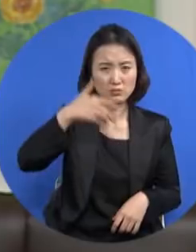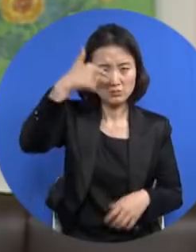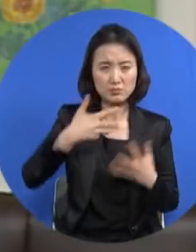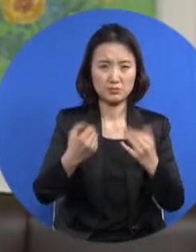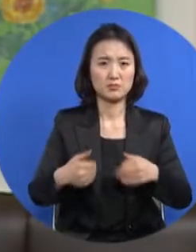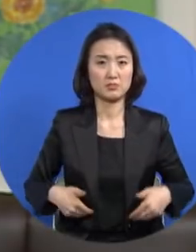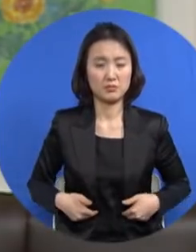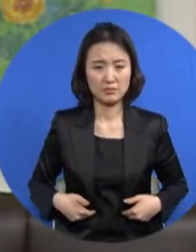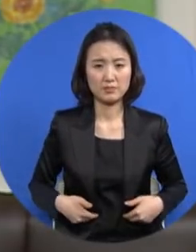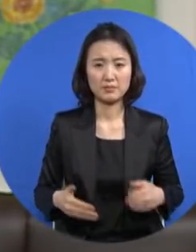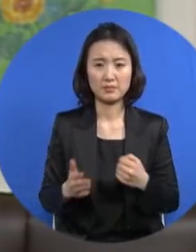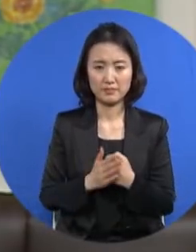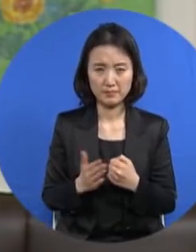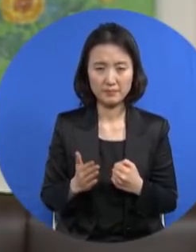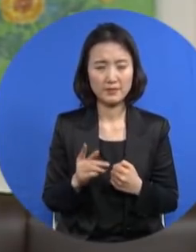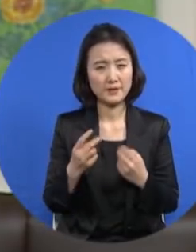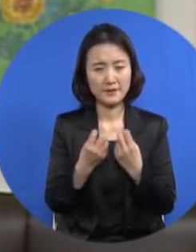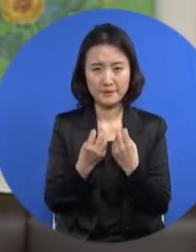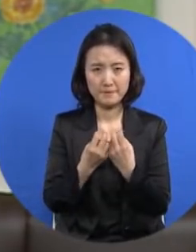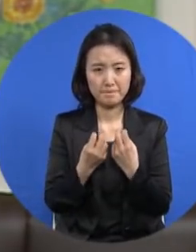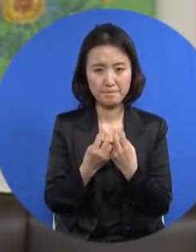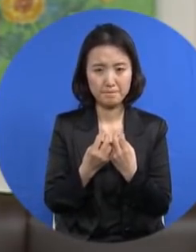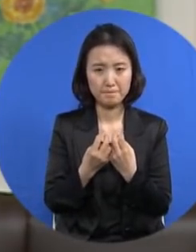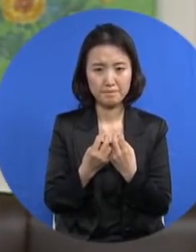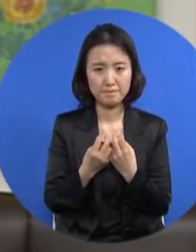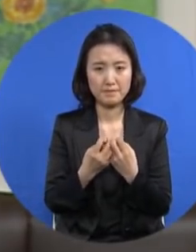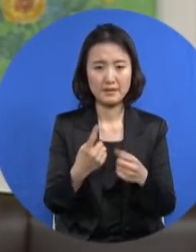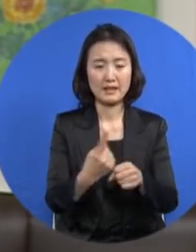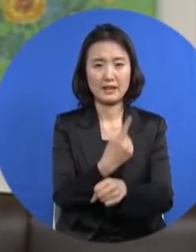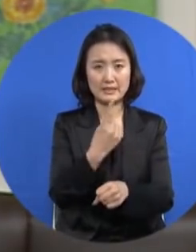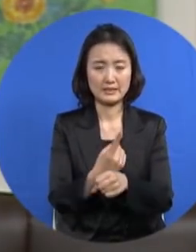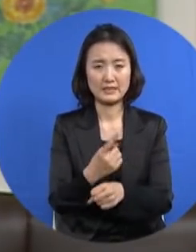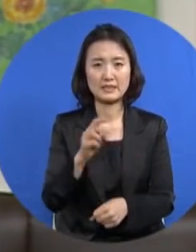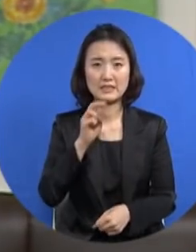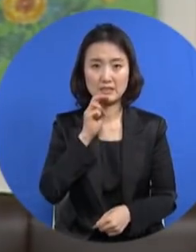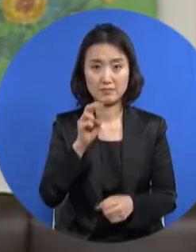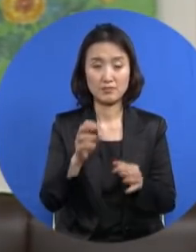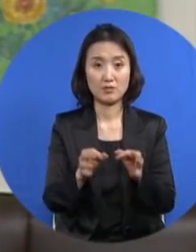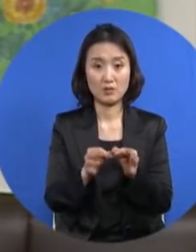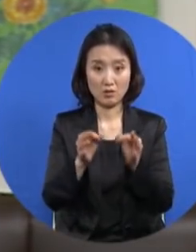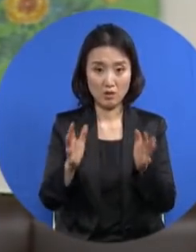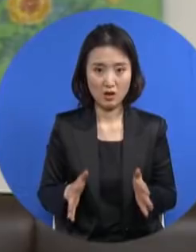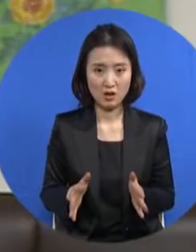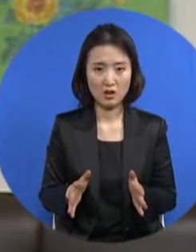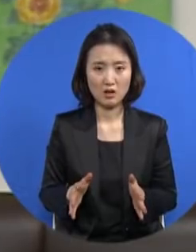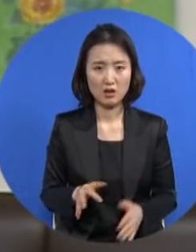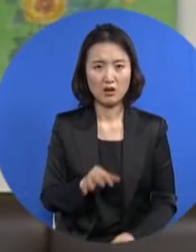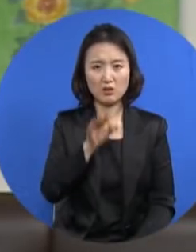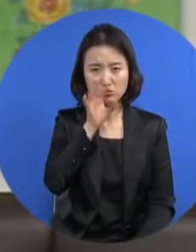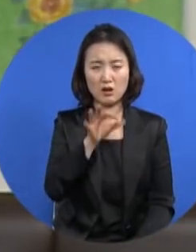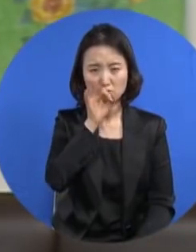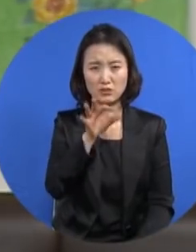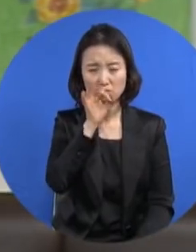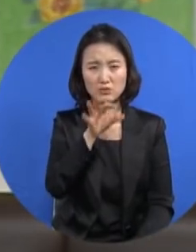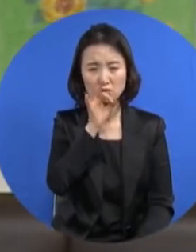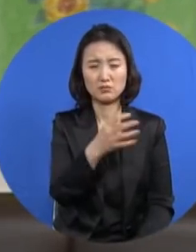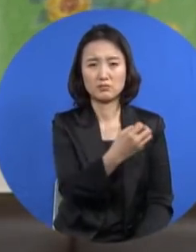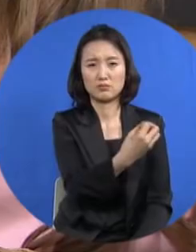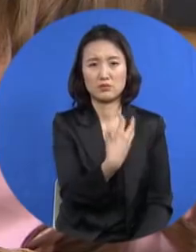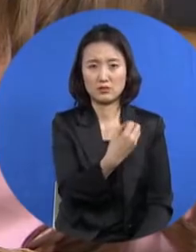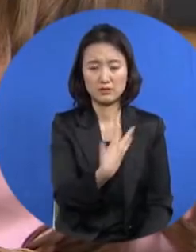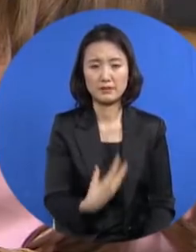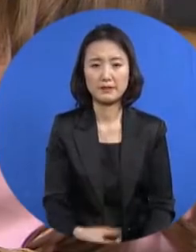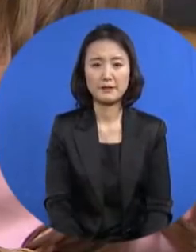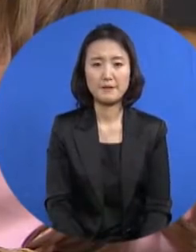되잖아요. 근데 그분이 한 시간 20분 동안 불가능할 것 같다는 얘기를 많이 하는 거예요.